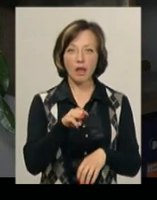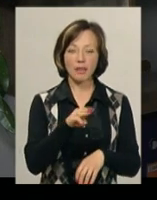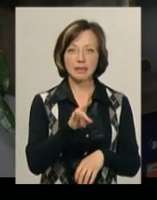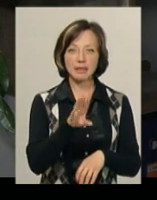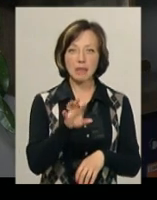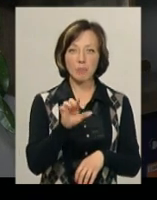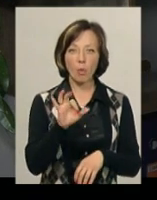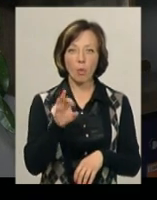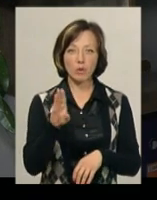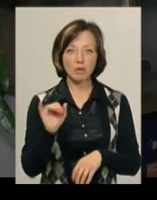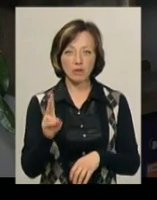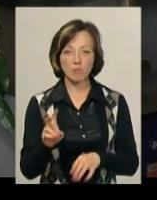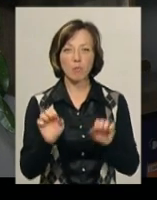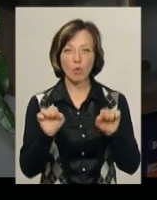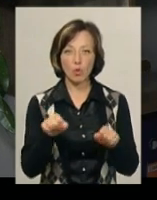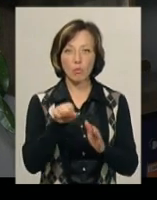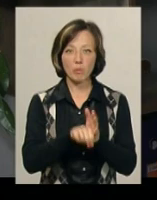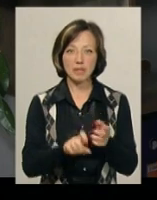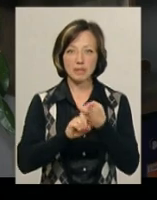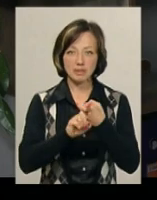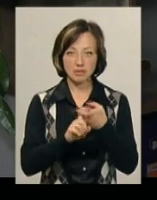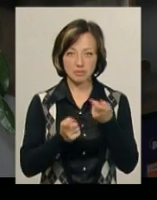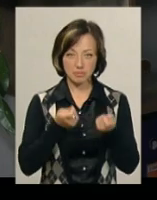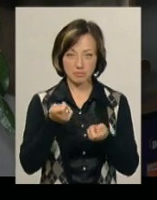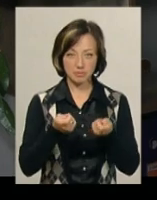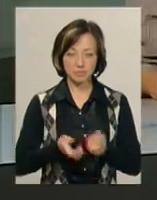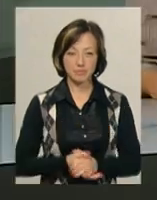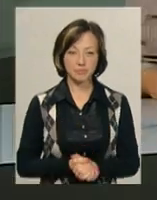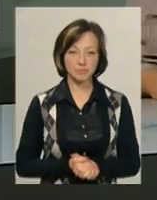ці антибіотики могли вже вбити саму сальмонелу.